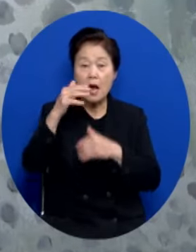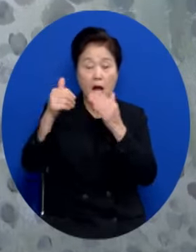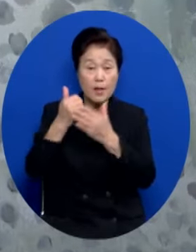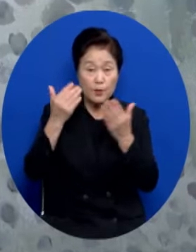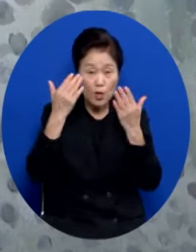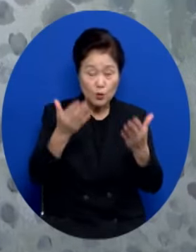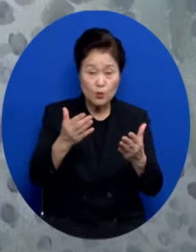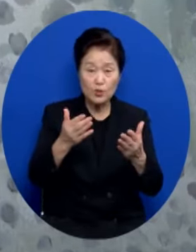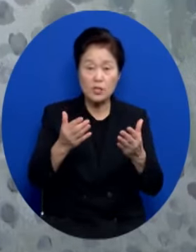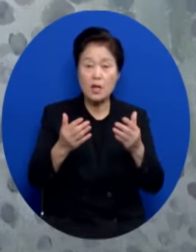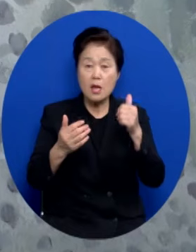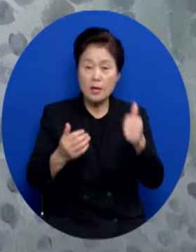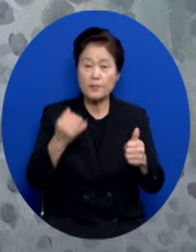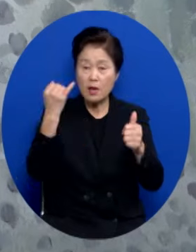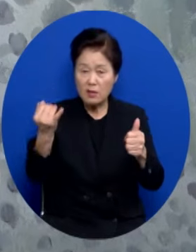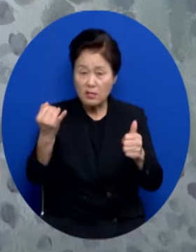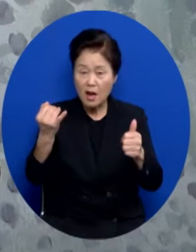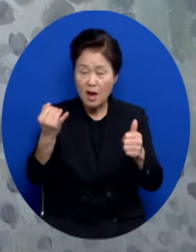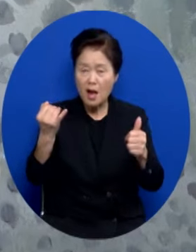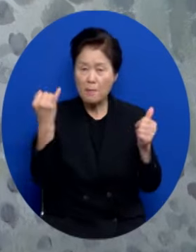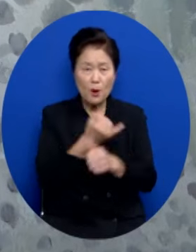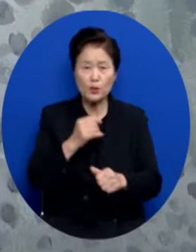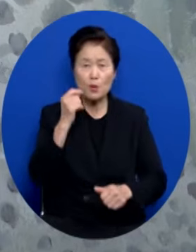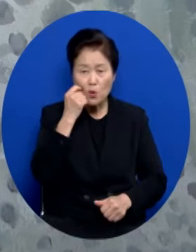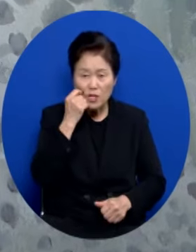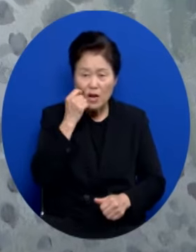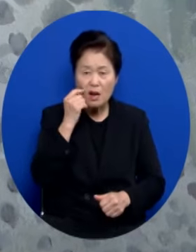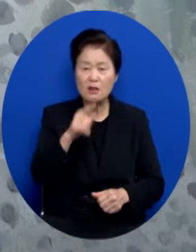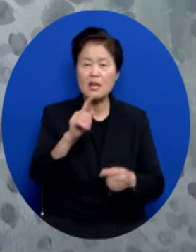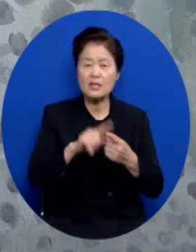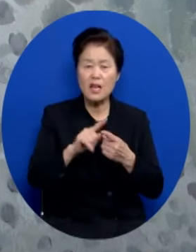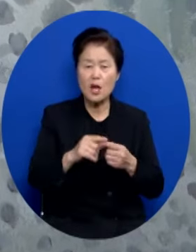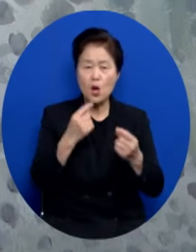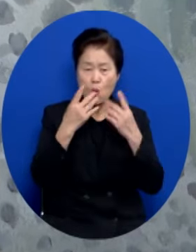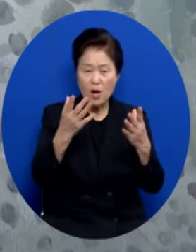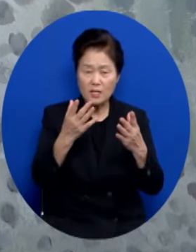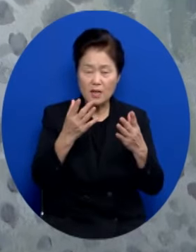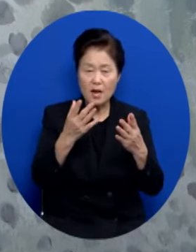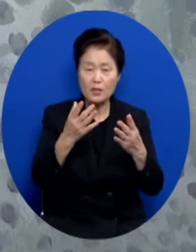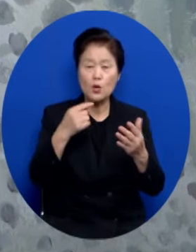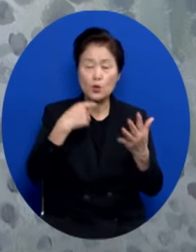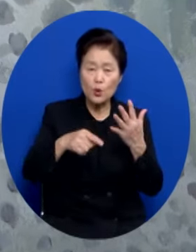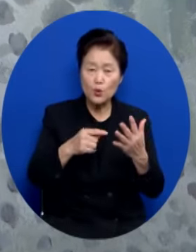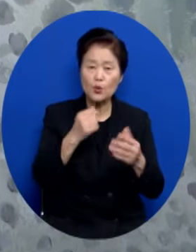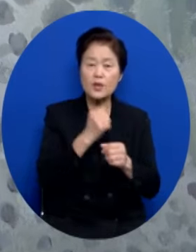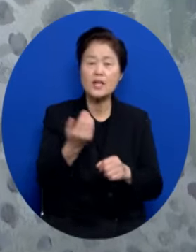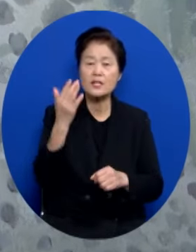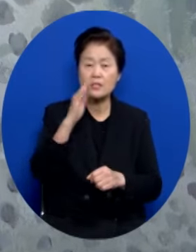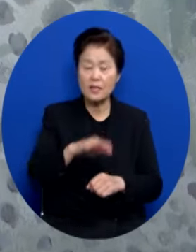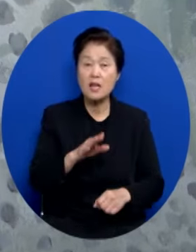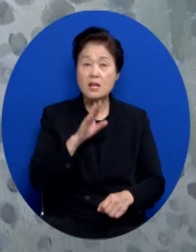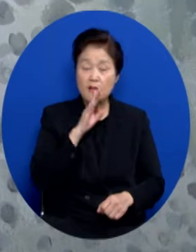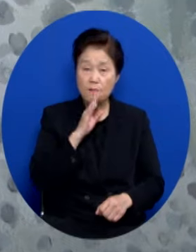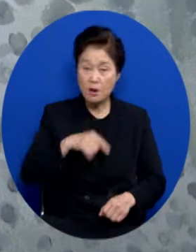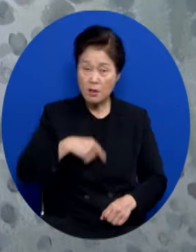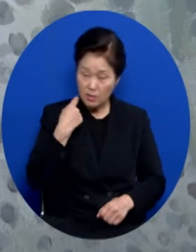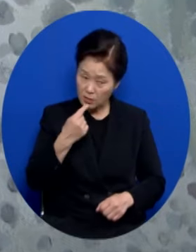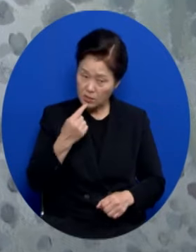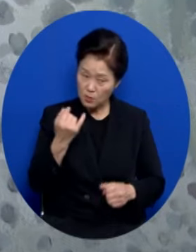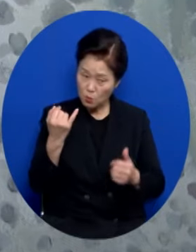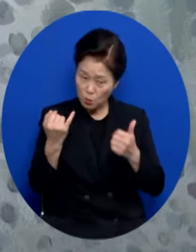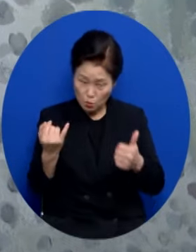그 성전환의 불가성과 성별에 대한 감사를 교육했을 때 실제로 성별에 대한 불만족이 있었어 하던 애들이